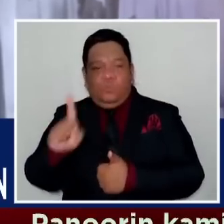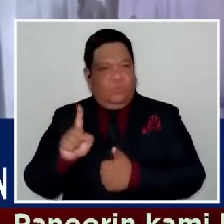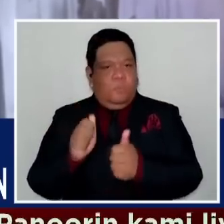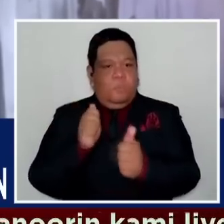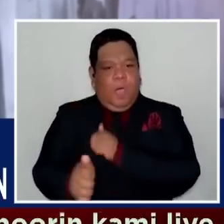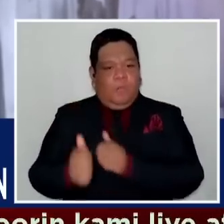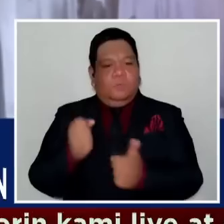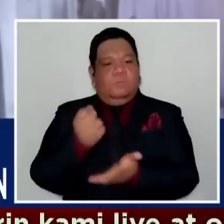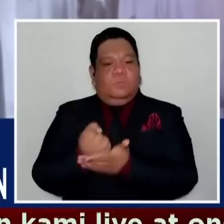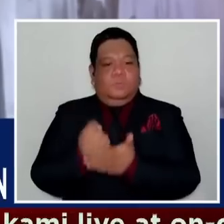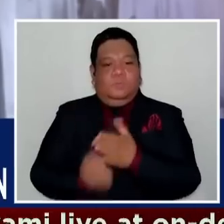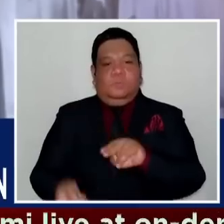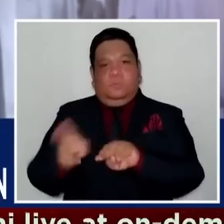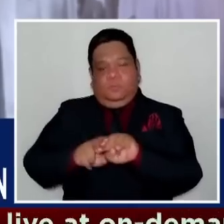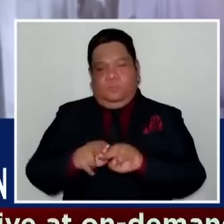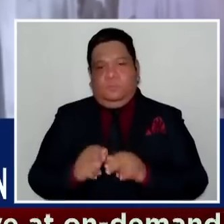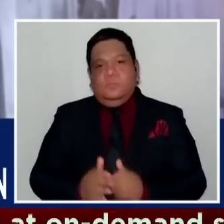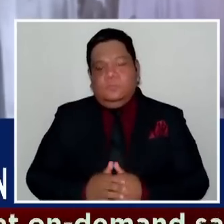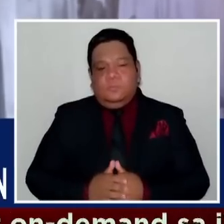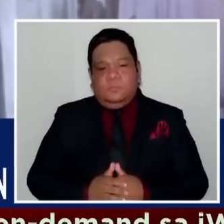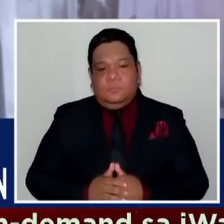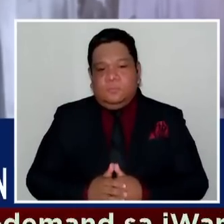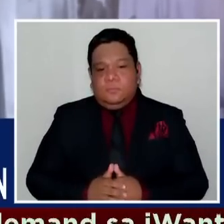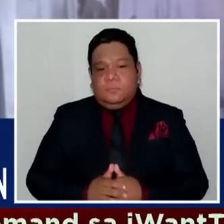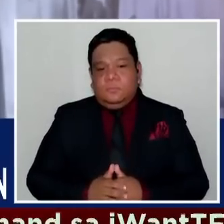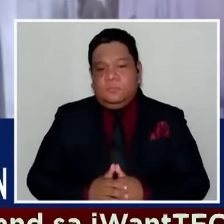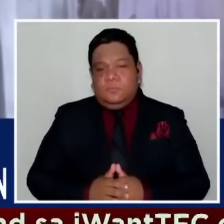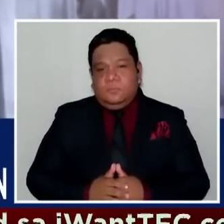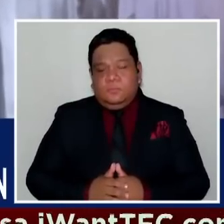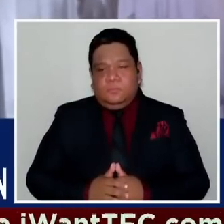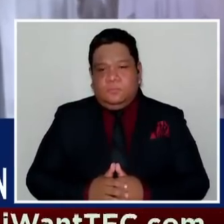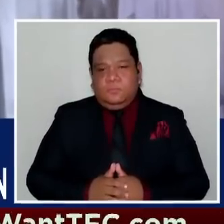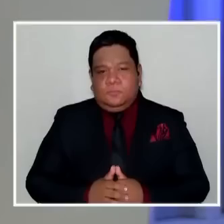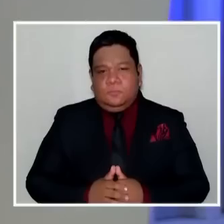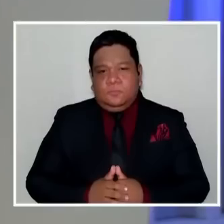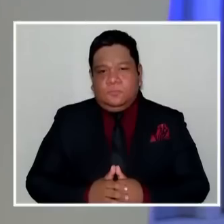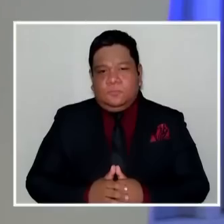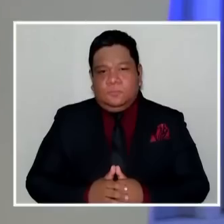sahod. Sherian Torres, ABS-CBN News.